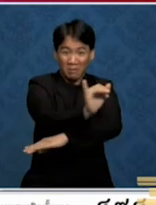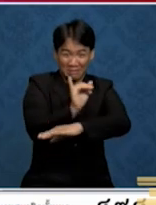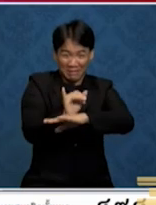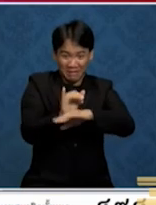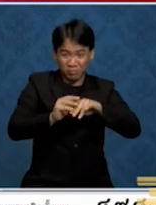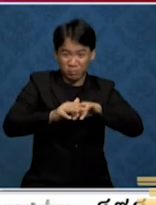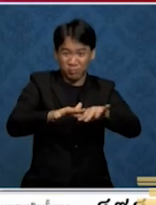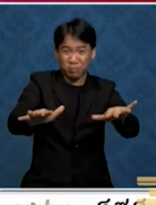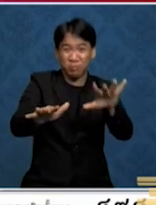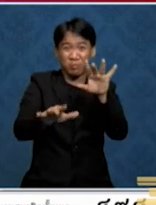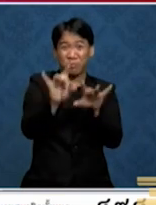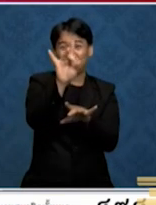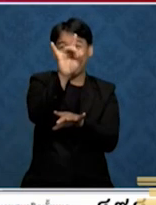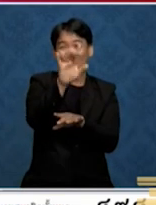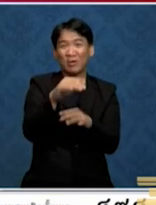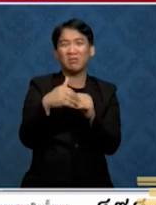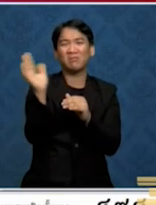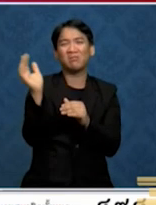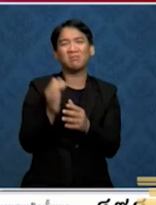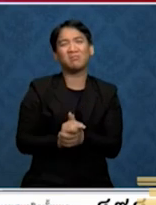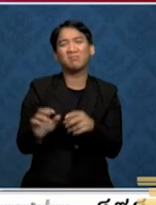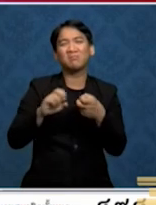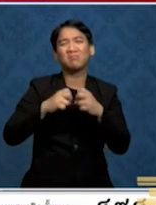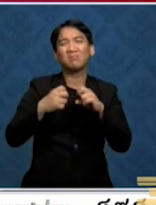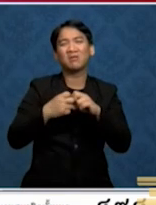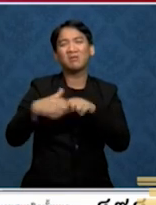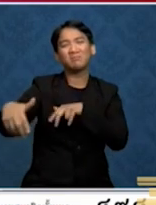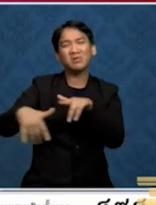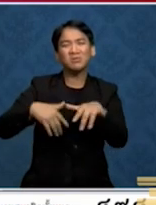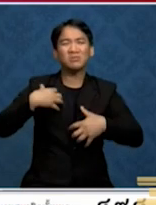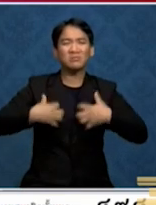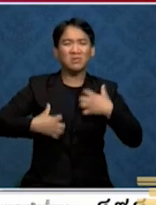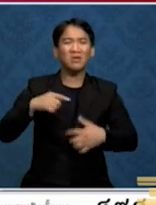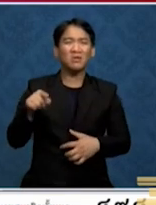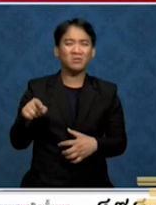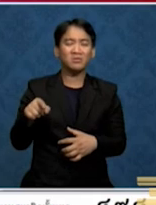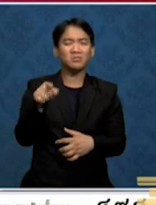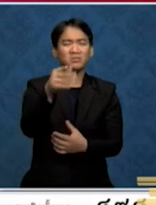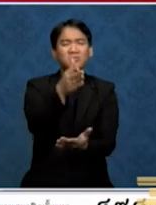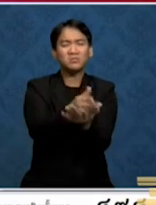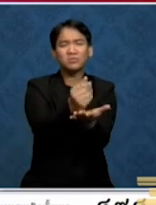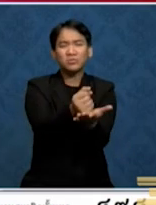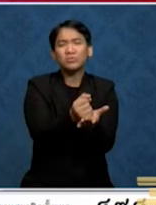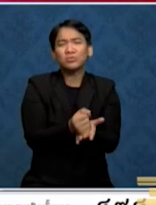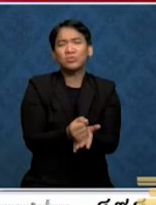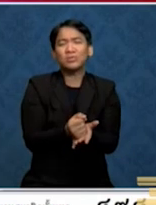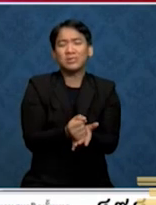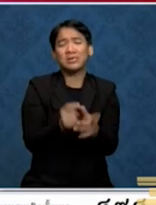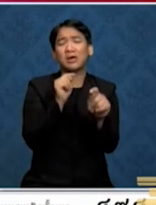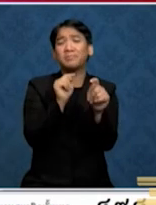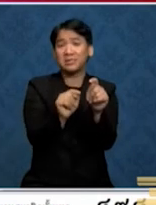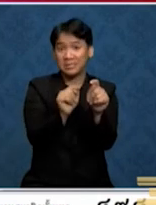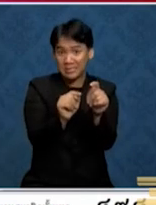าดหนักจึงขอให้หน่วยงานที่เกี่ยวข้องเข้าไปกำจัดหรือหยุดการระบาดของหนอนกระทู้ให้กับเกษตรกรในเขตอำเภอบัว